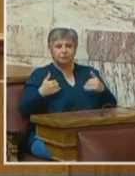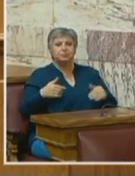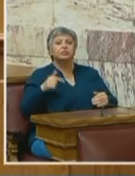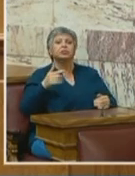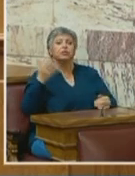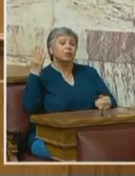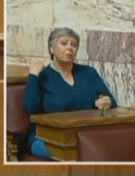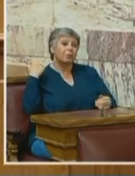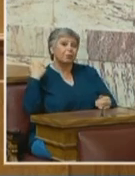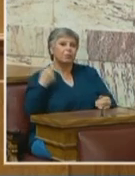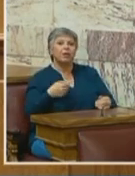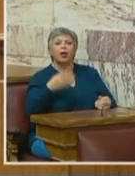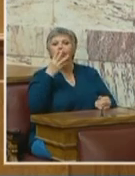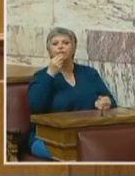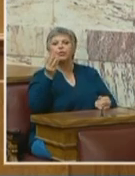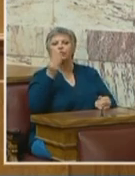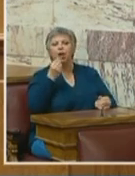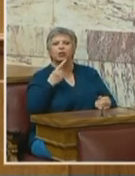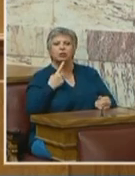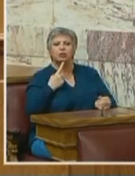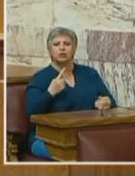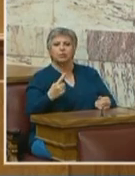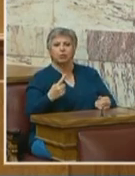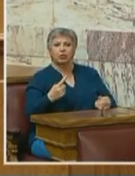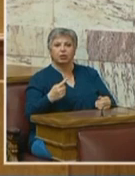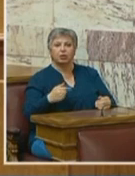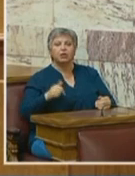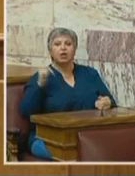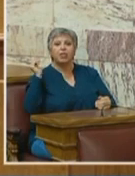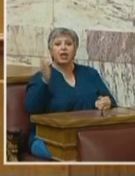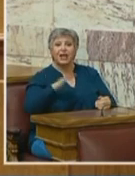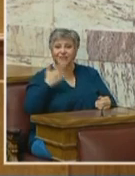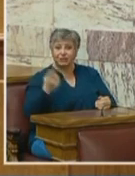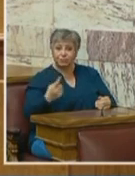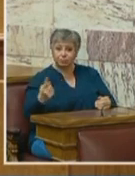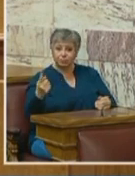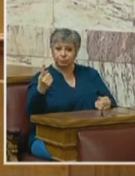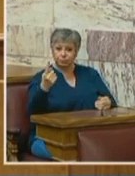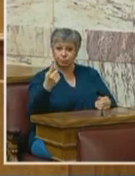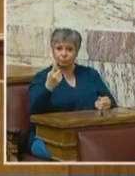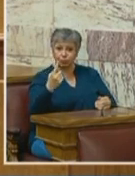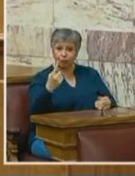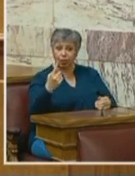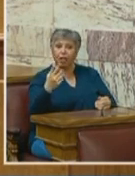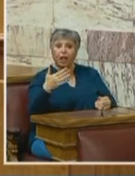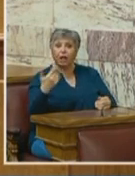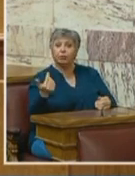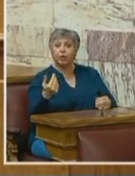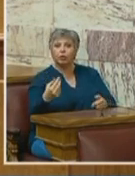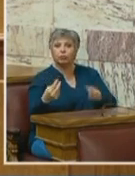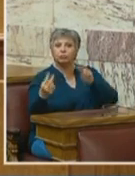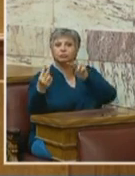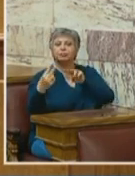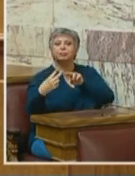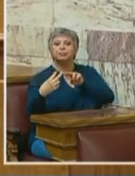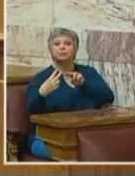είχατε το πολιτικό θάρρος να κοιτάξετε στα μάτια τον κύριο Πικραμένο στη συγκλονιστική του